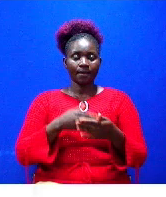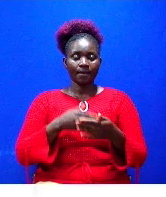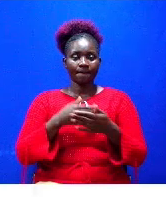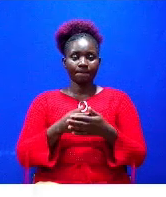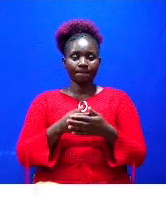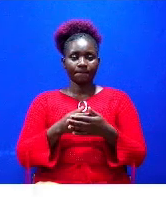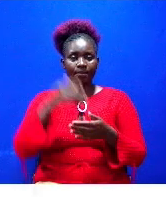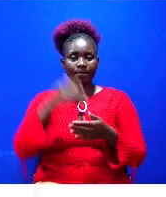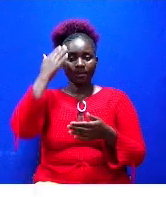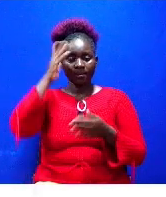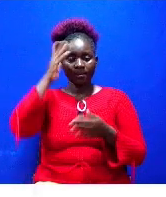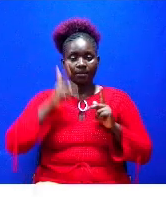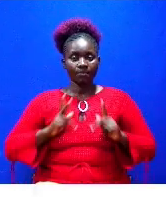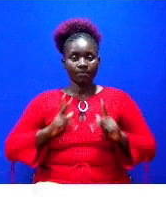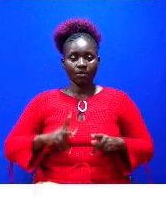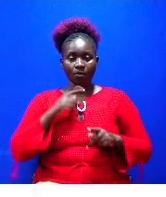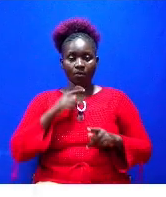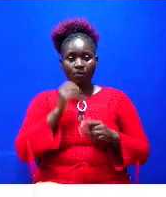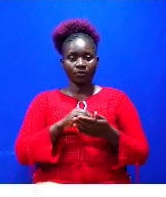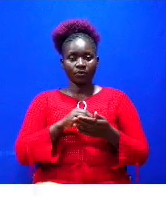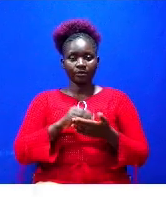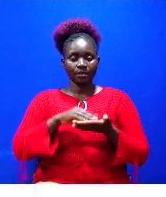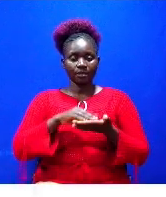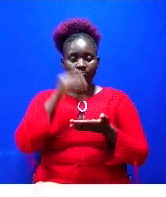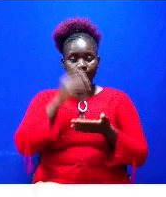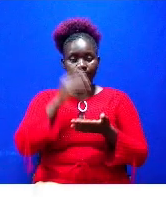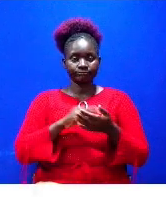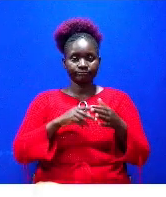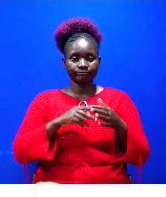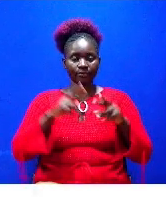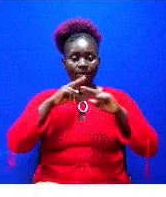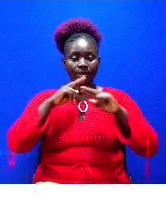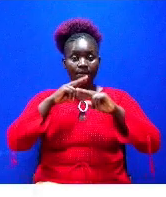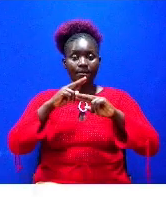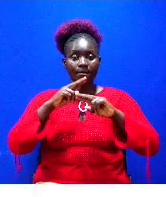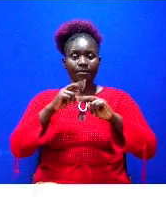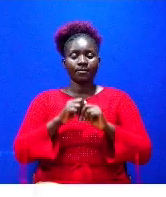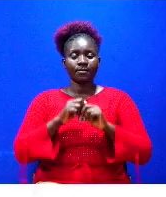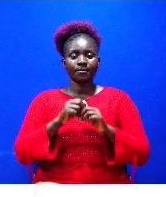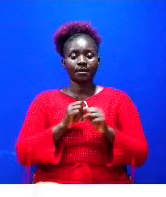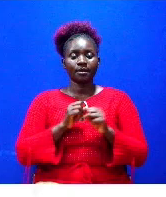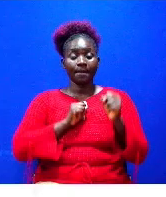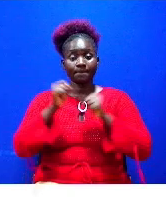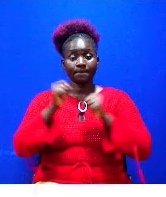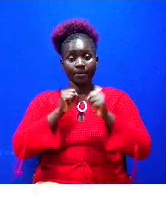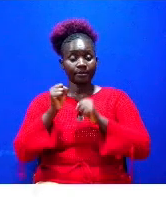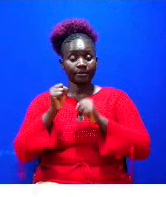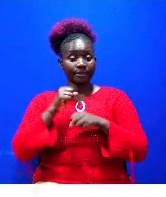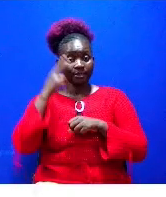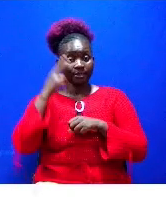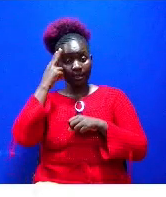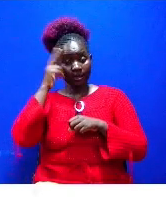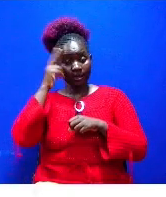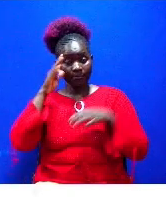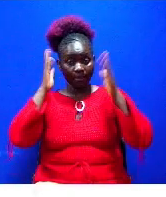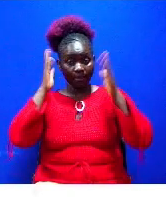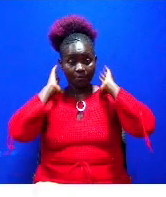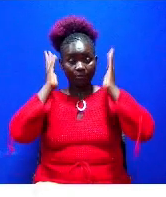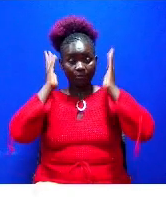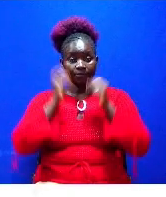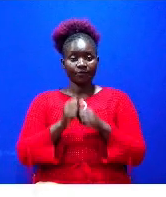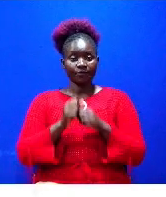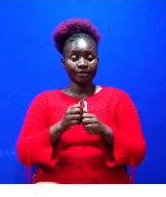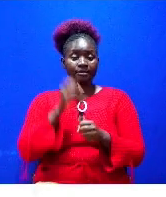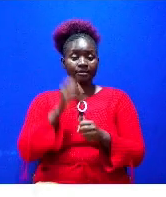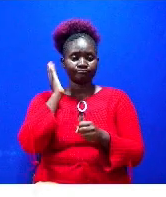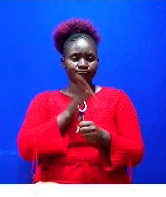manyekanete Umwano kusoma se skuru ye sekondari ya sabaka gusaganwa numuntu manyekanete Uyo vetega kumutira chingo maa